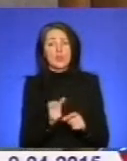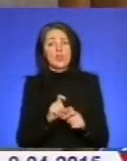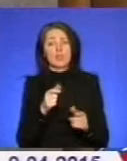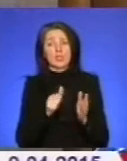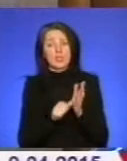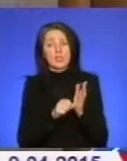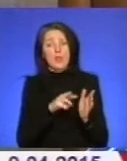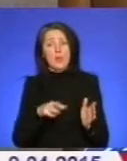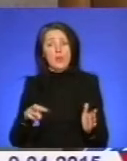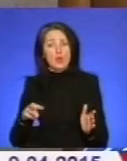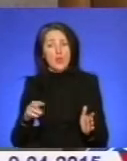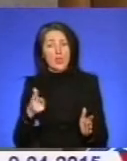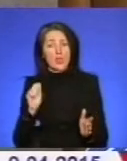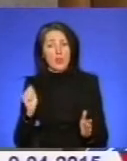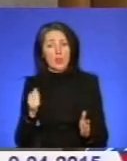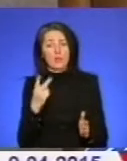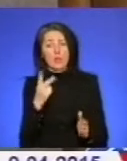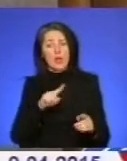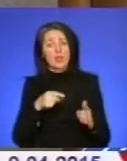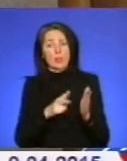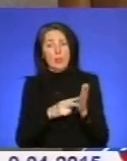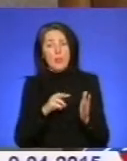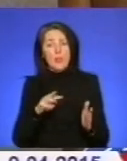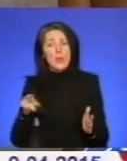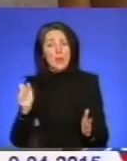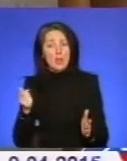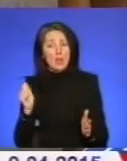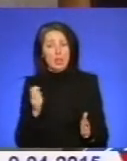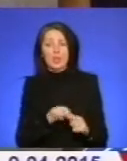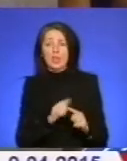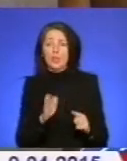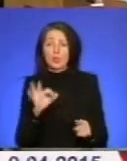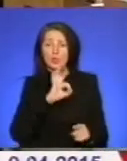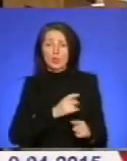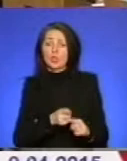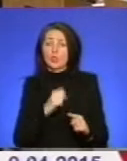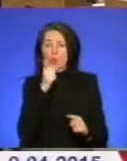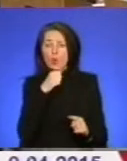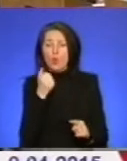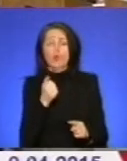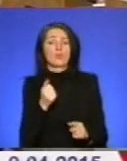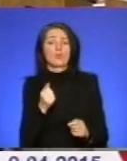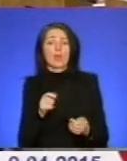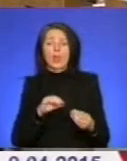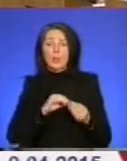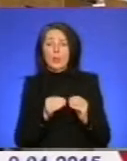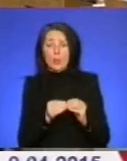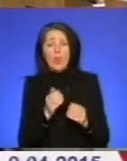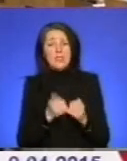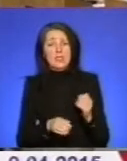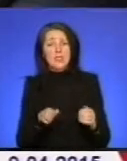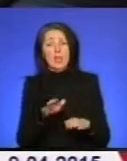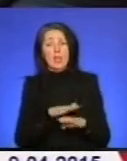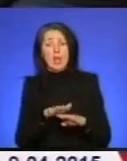числі 2,7 мільйона гривень, які будуть використані в цьому році. Каменем спотикання серед народних обранців